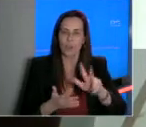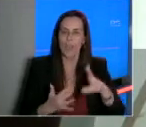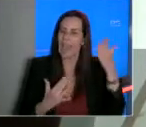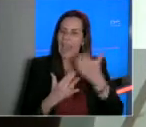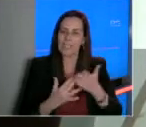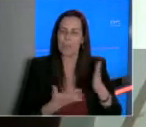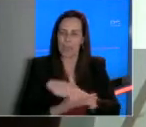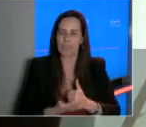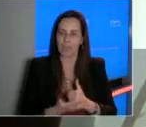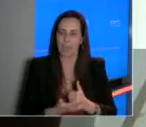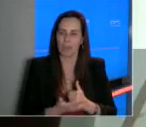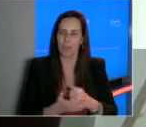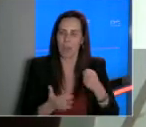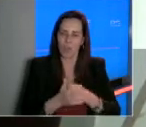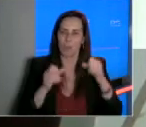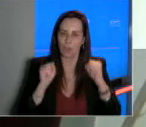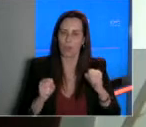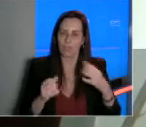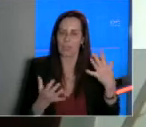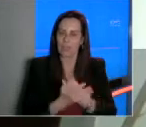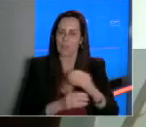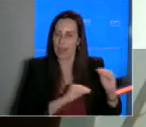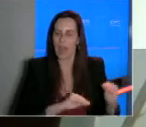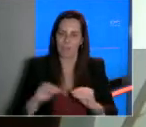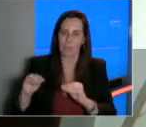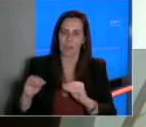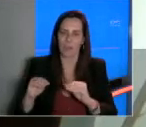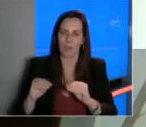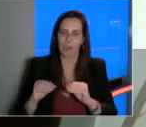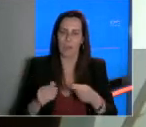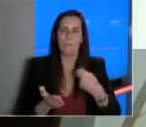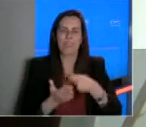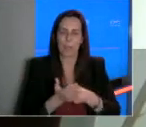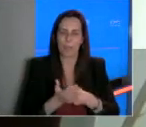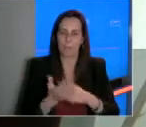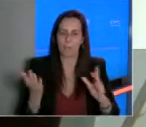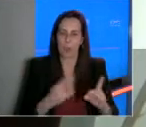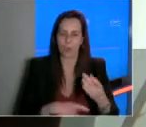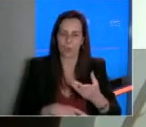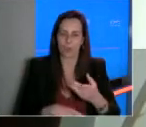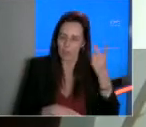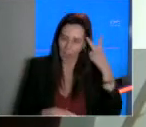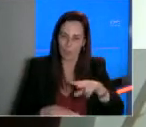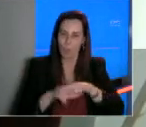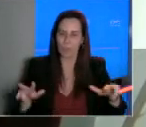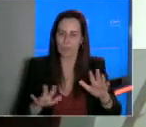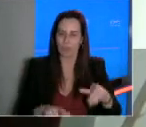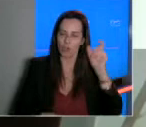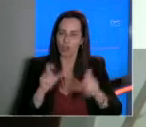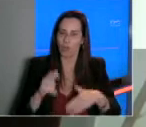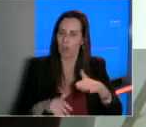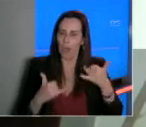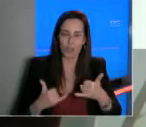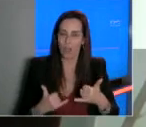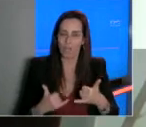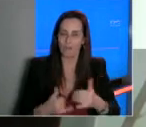חצי מהשכר, עד שביטוח לאומי יצליח להעביר להם איזושהי מקדמה על מה שהם קיבלו. תבינו את המשמעות, אנשים הולכים להיכנס